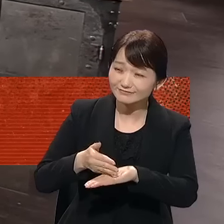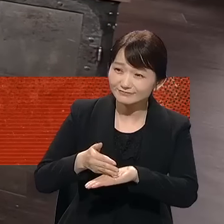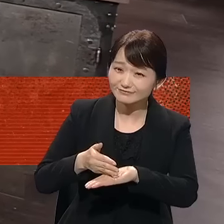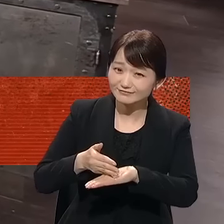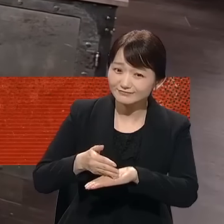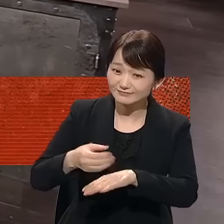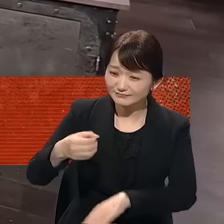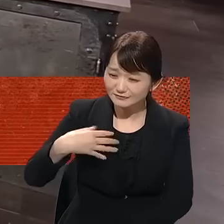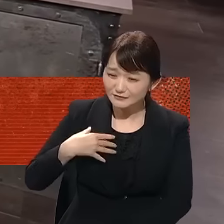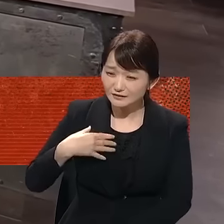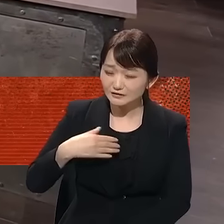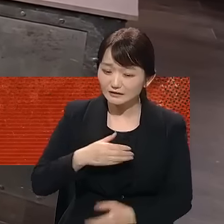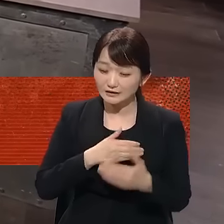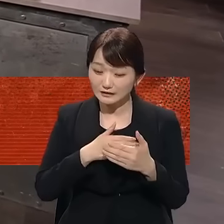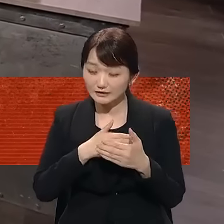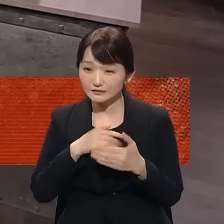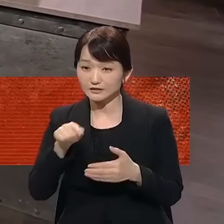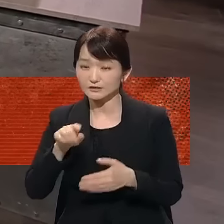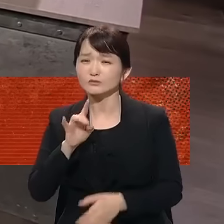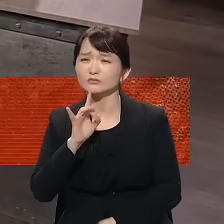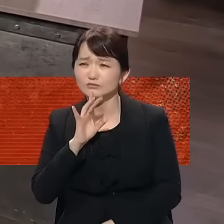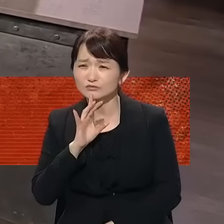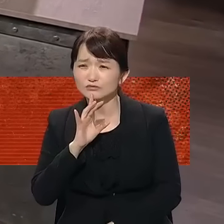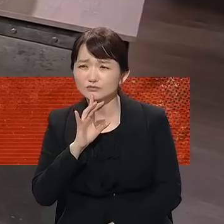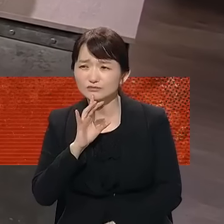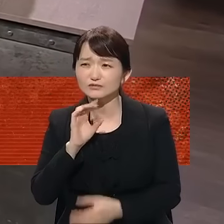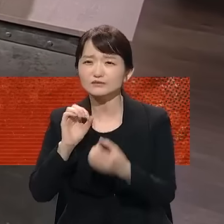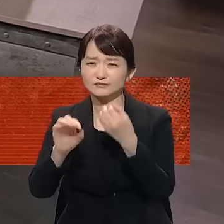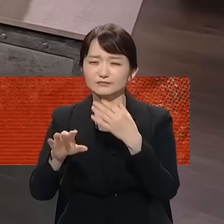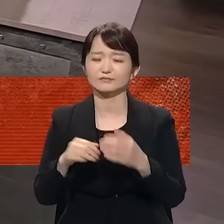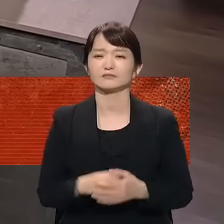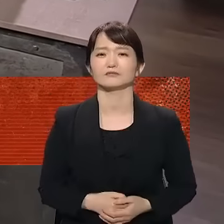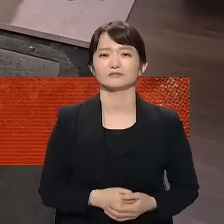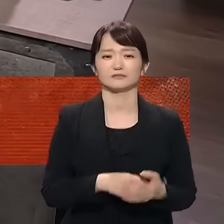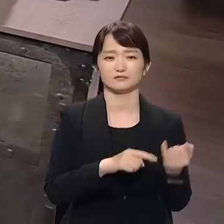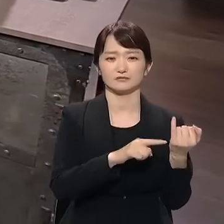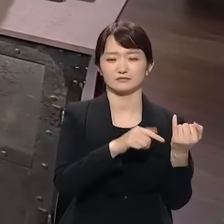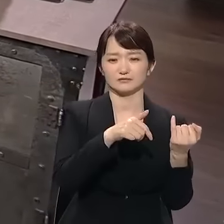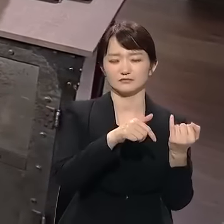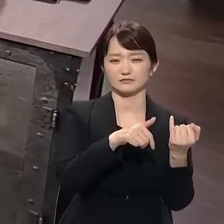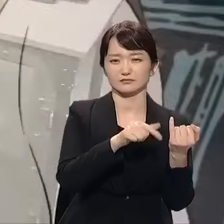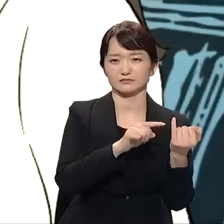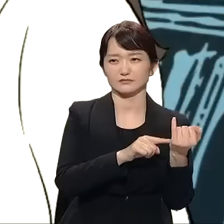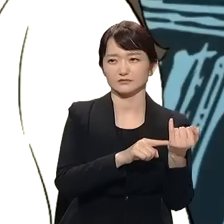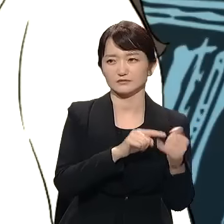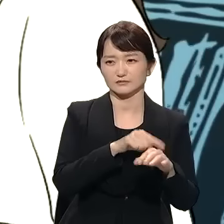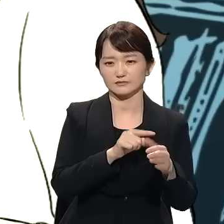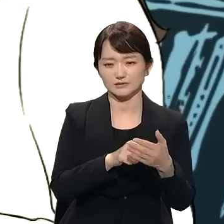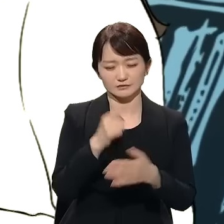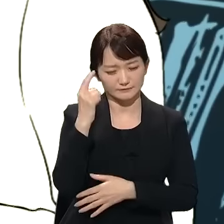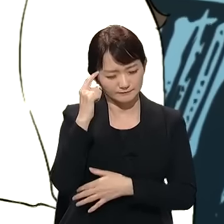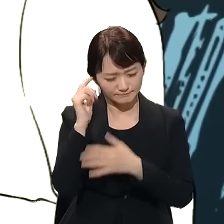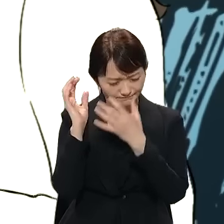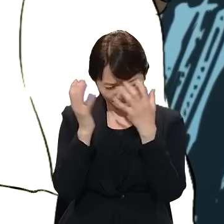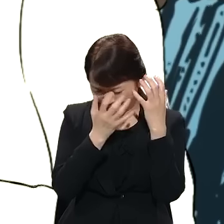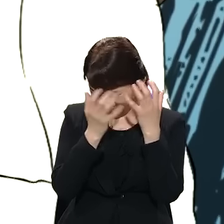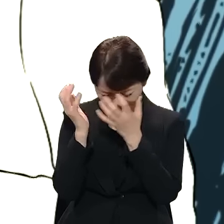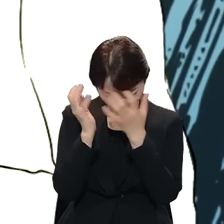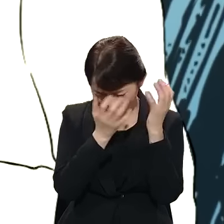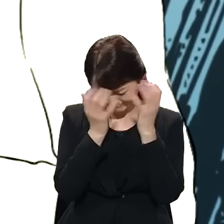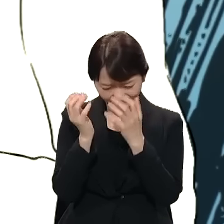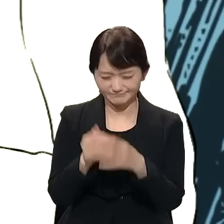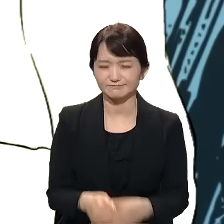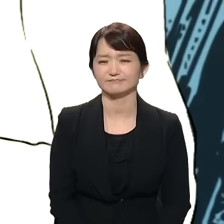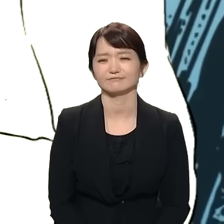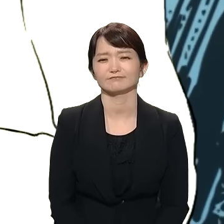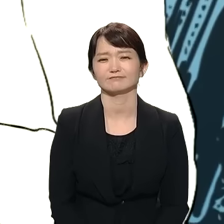설렜지만 단원 컨데 뿐이었다고 대답을 했습니다 하지만 씨의 마음과 생각은 더 복잡해졌습니다